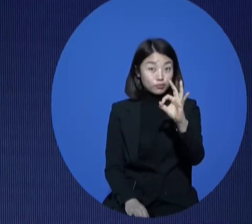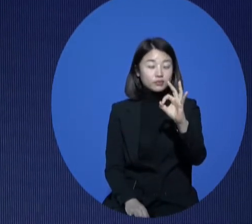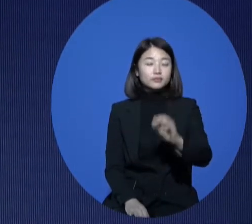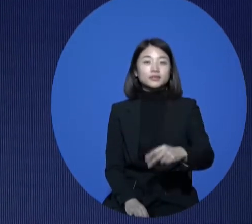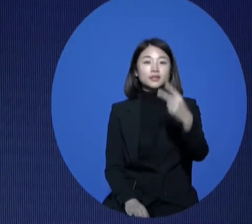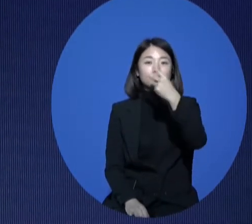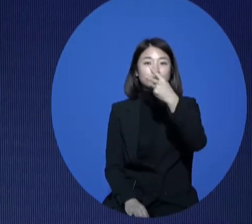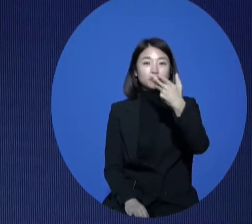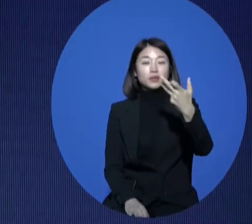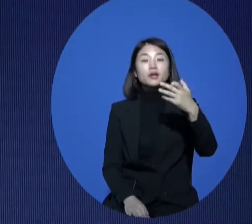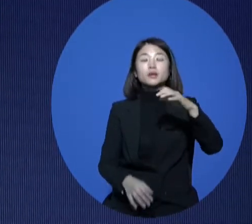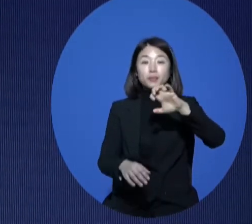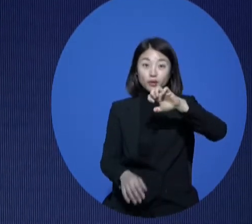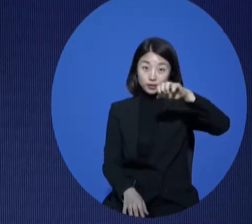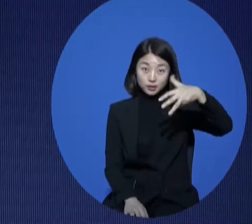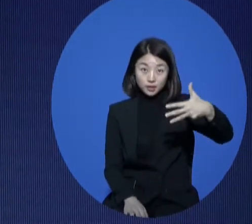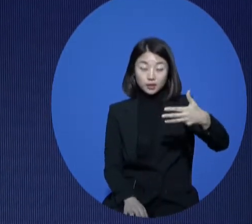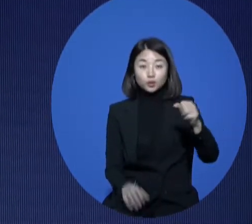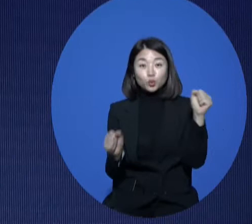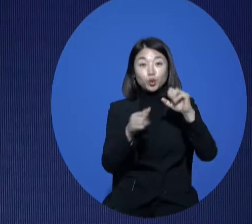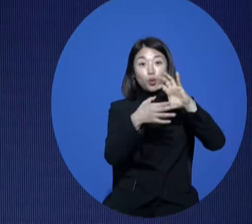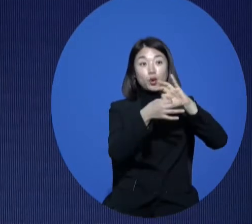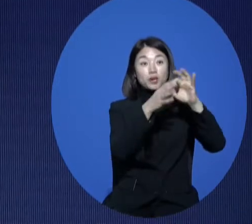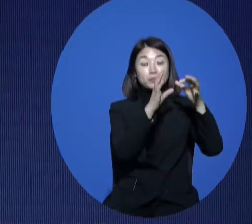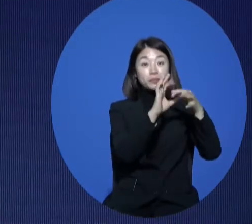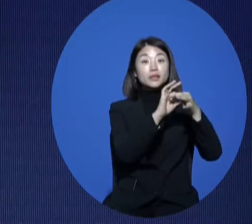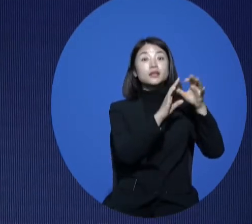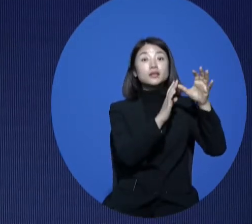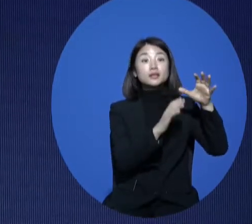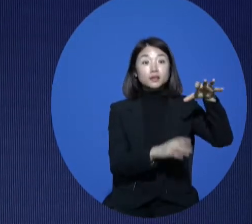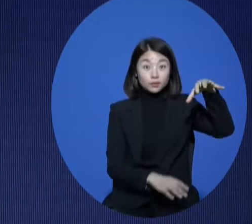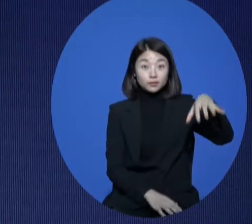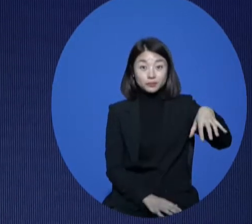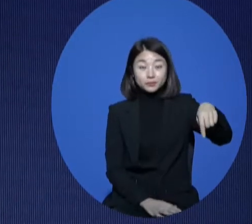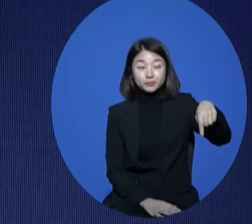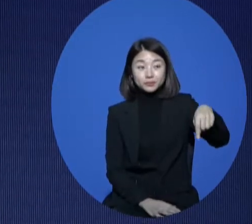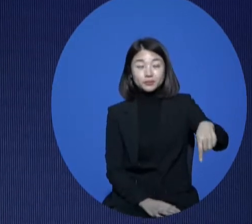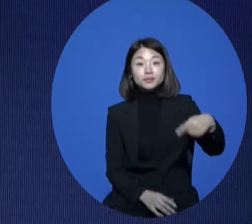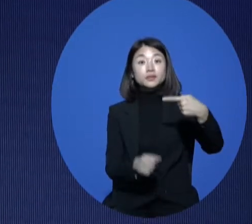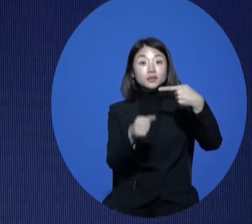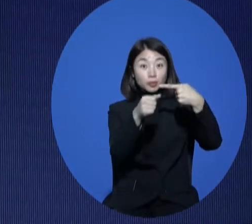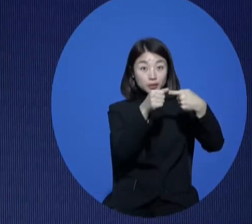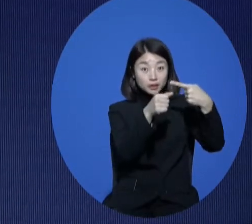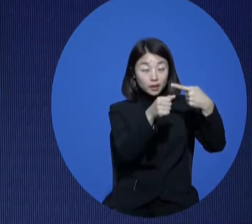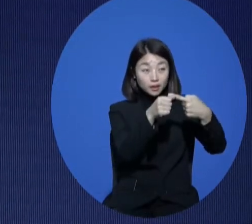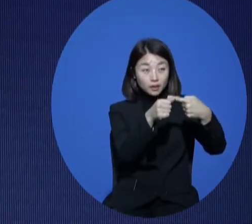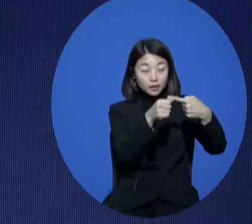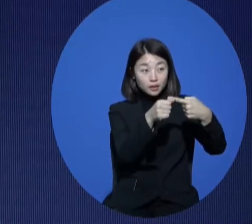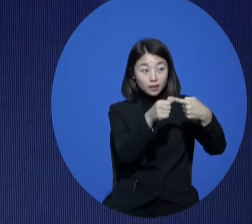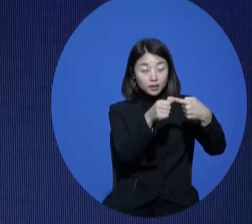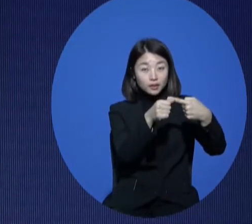2018년 평창 동계올림픽 때에 첫 번째로